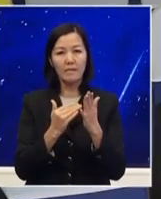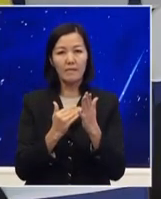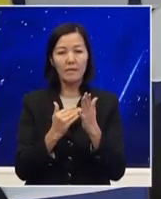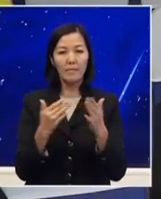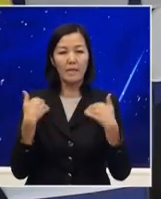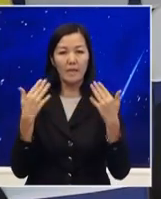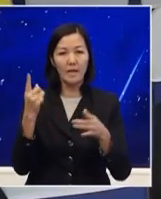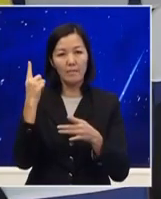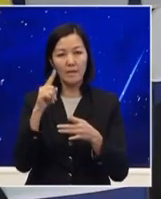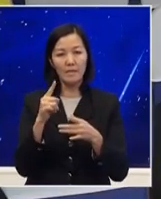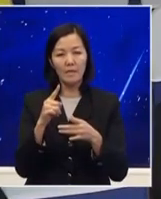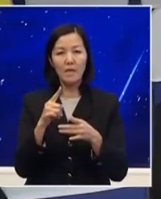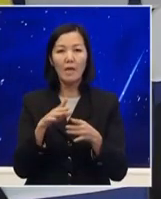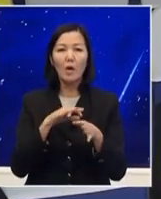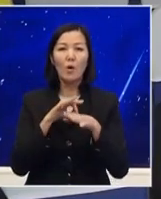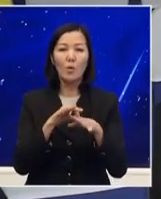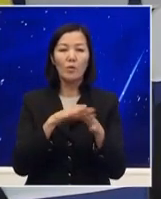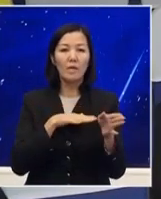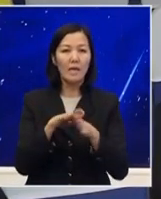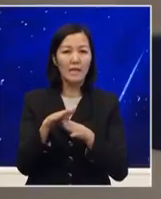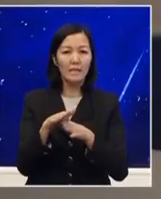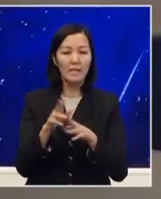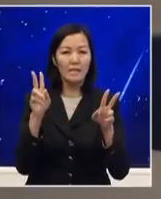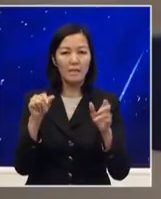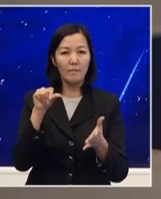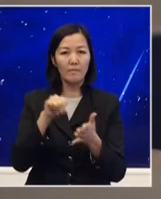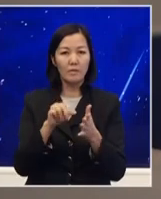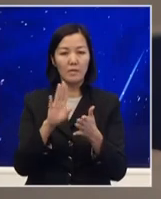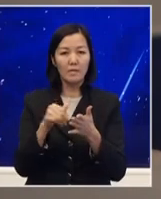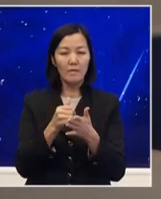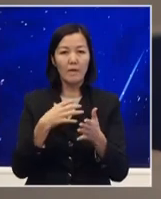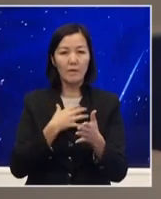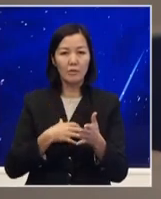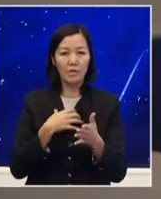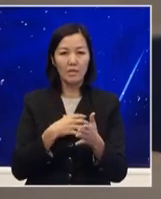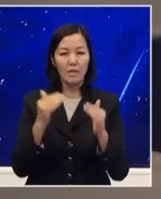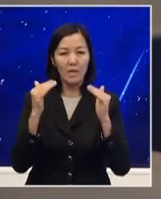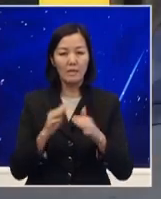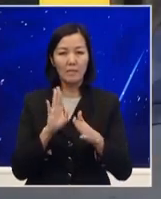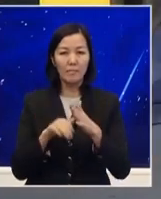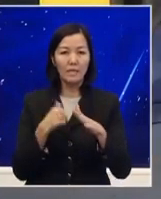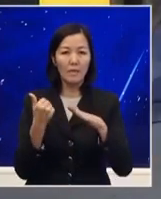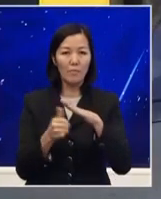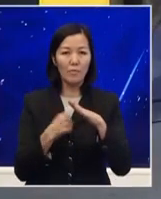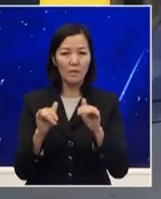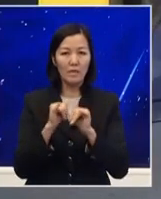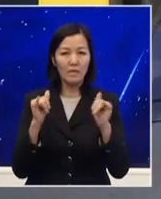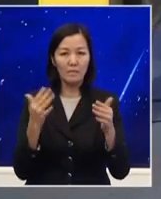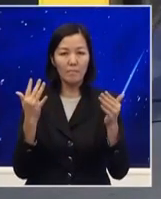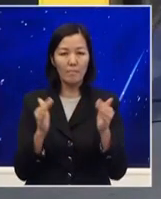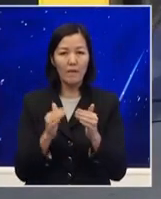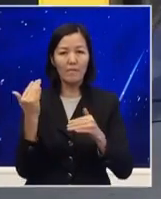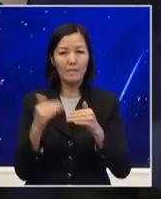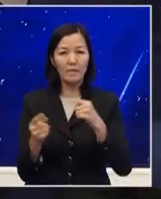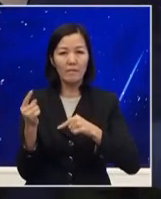преимущества предлагаемых идей, ход их реализации. Темы выступающих самые обширные. От снижения безработицы и развития малого